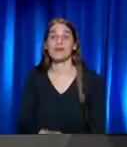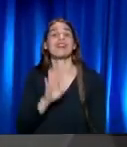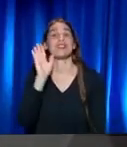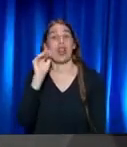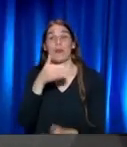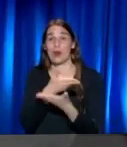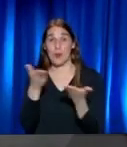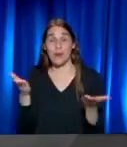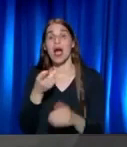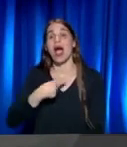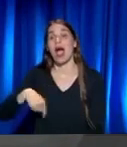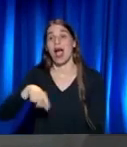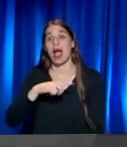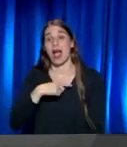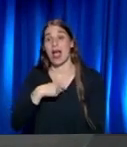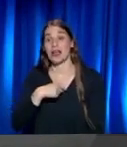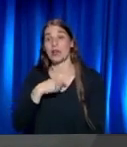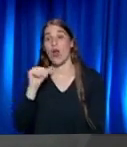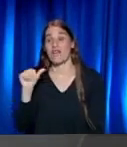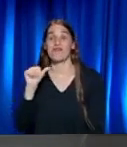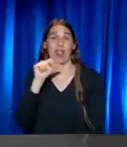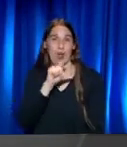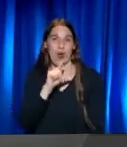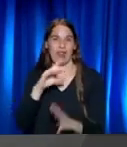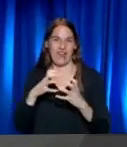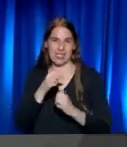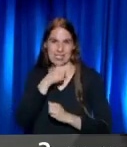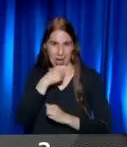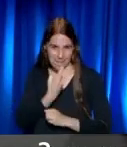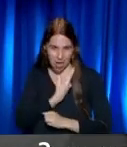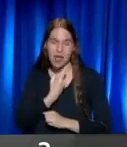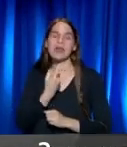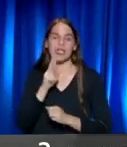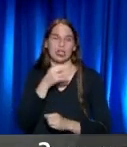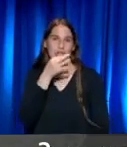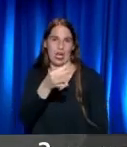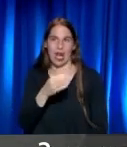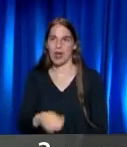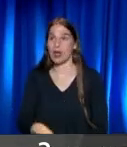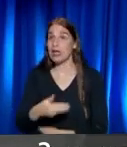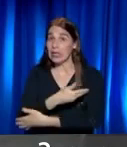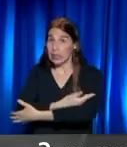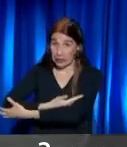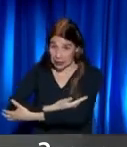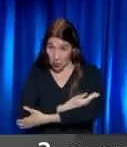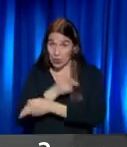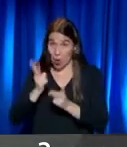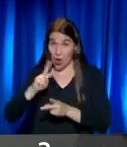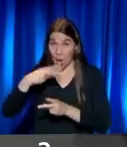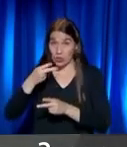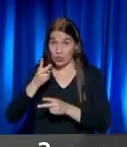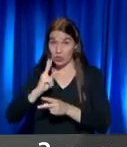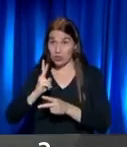שלום לכולם, ואנחנו עובדים על יום מכפר סבא, ויש לנו שאלה. האם תינוק שחולה בקורונה